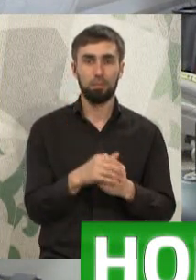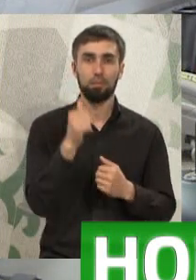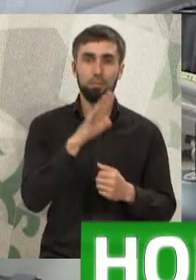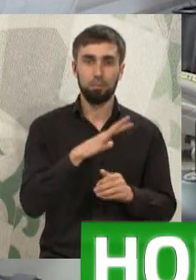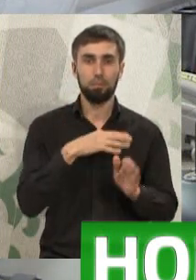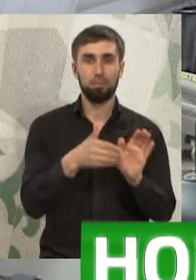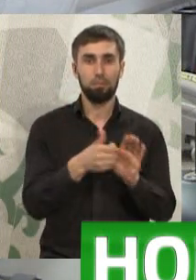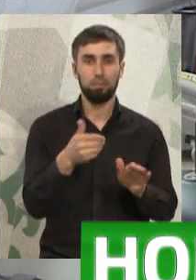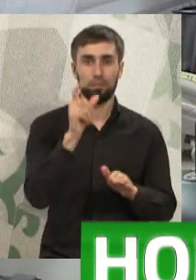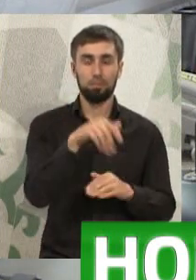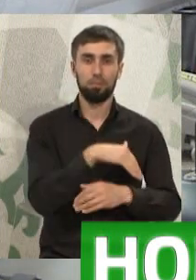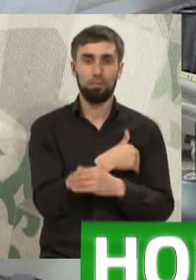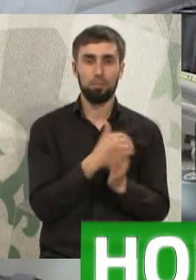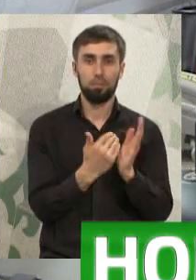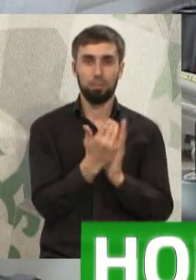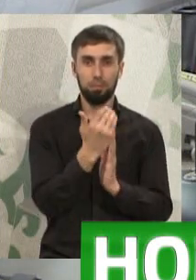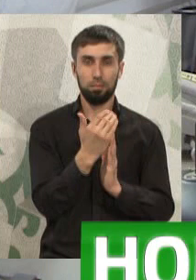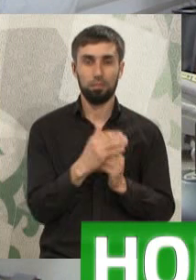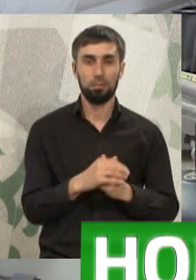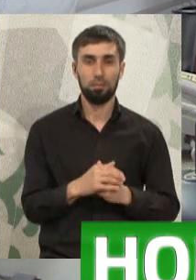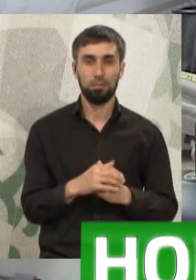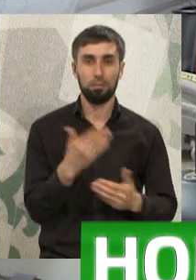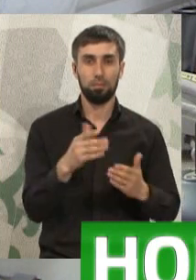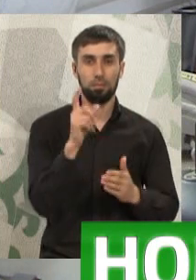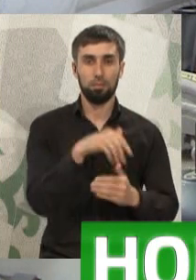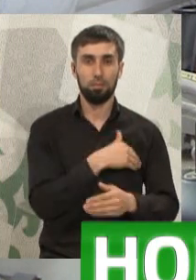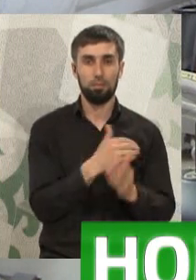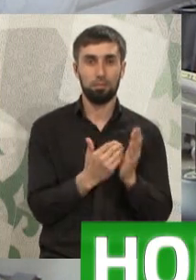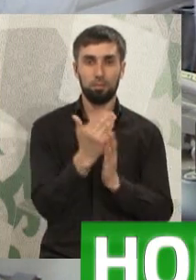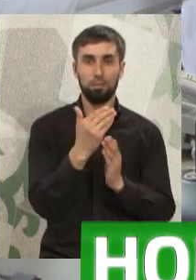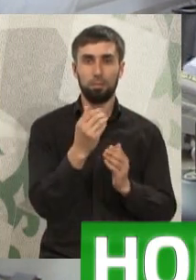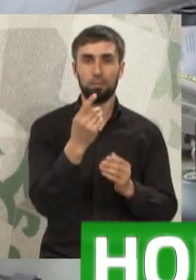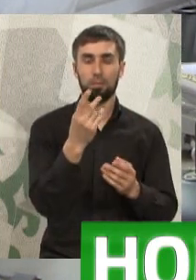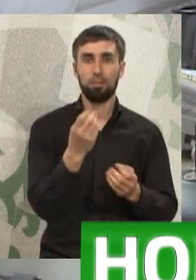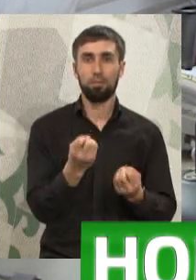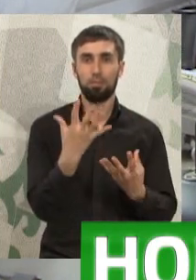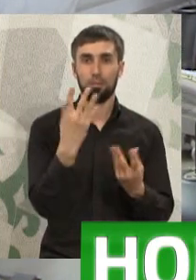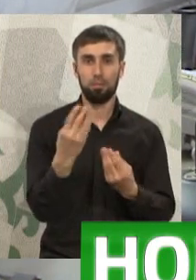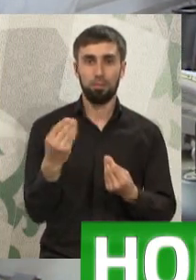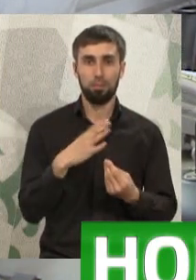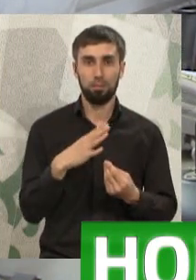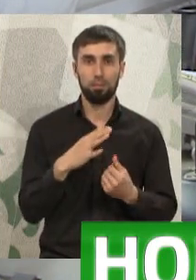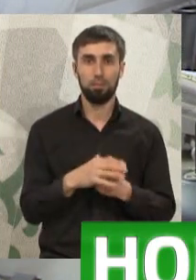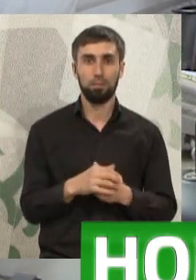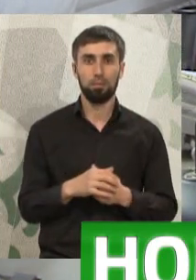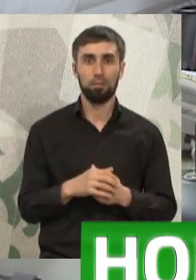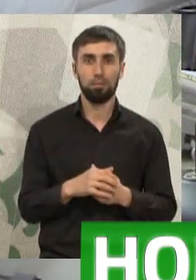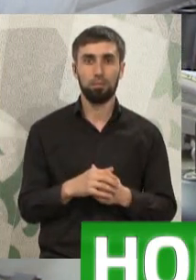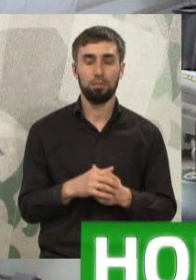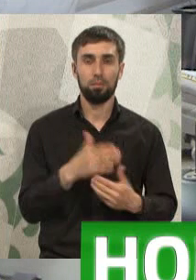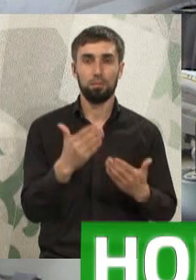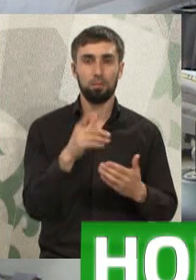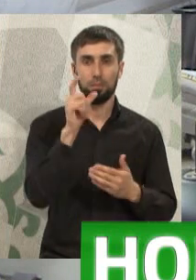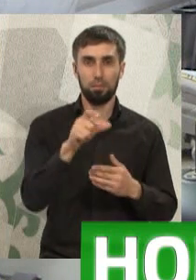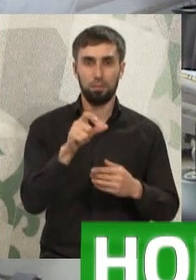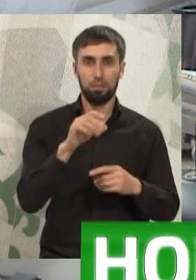конечно, с температурящим больному, особенно если температура несколько дней, особенно если больной не обследованный,